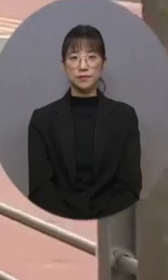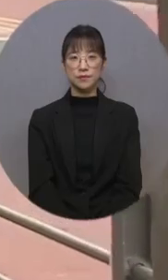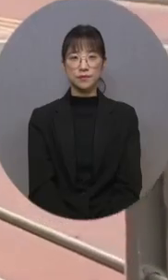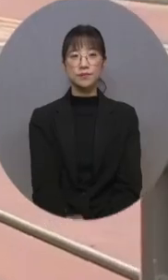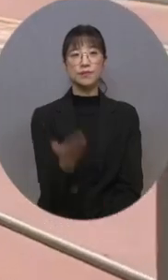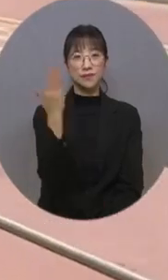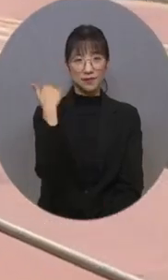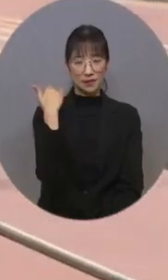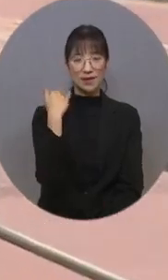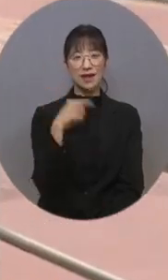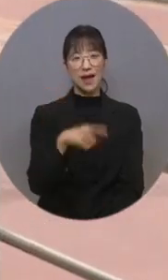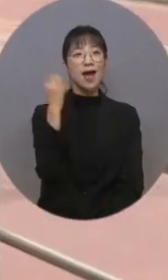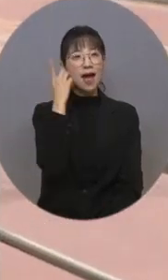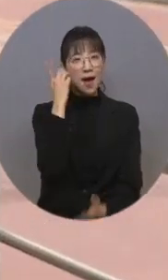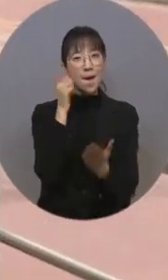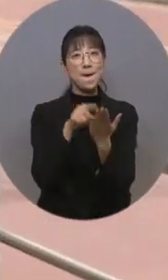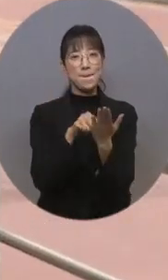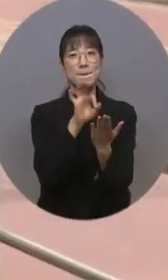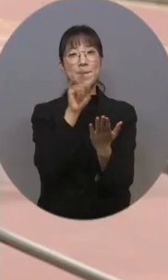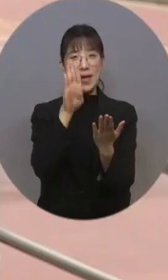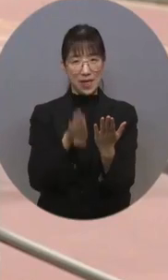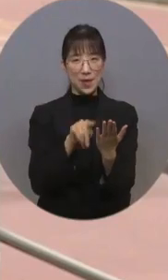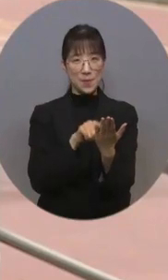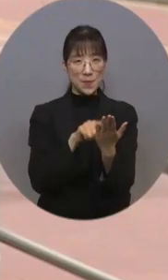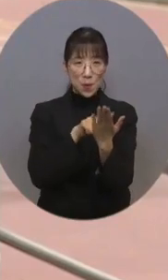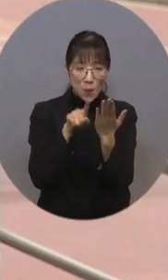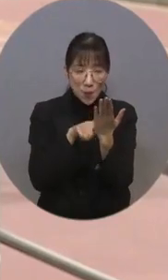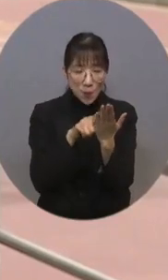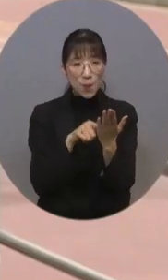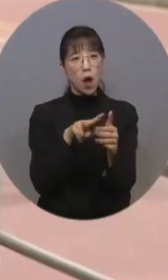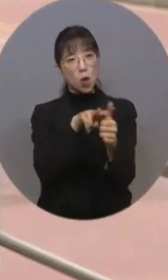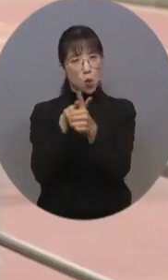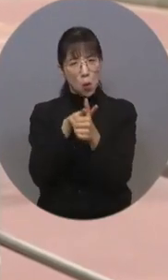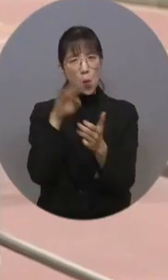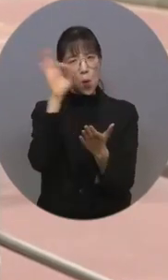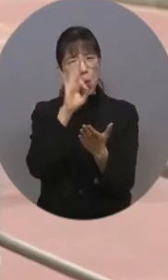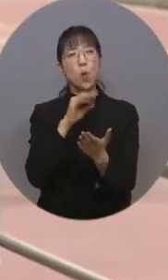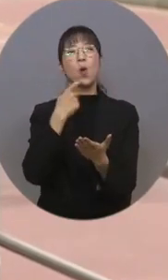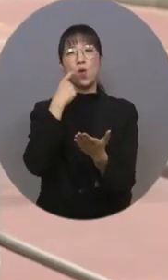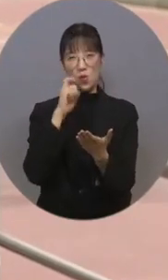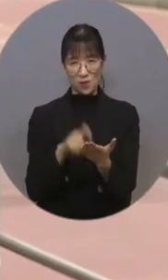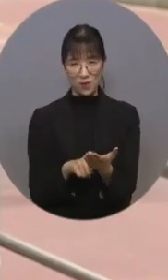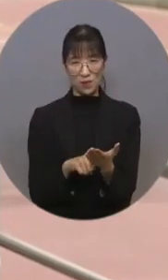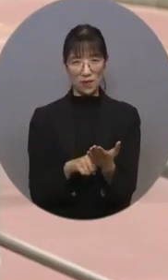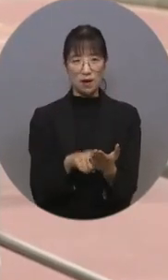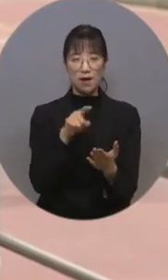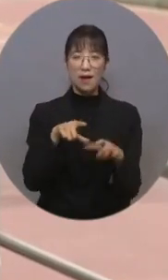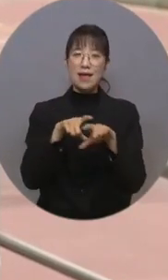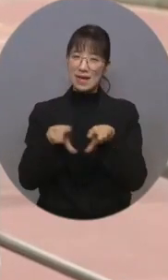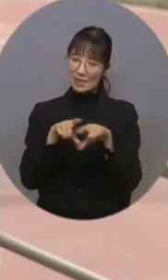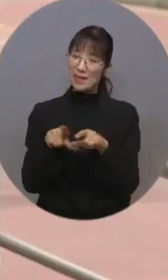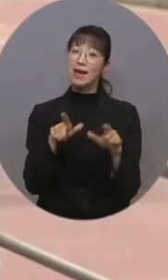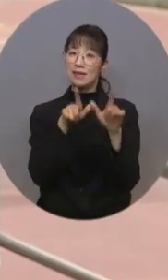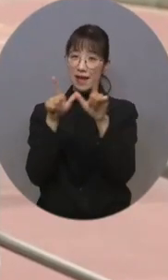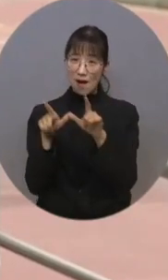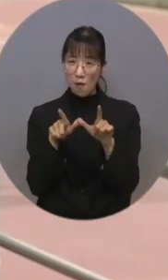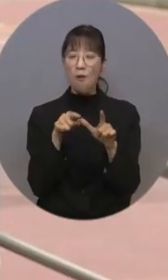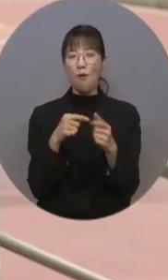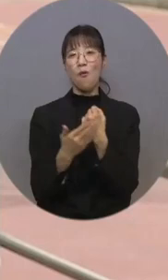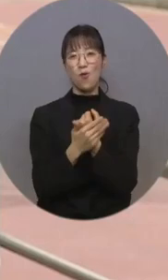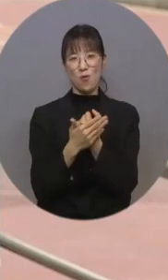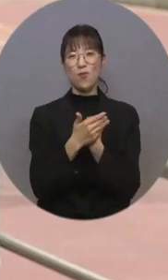최근 모바일 앱 서비스를 활용해 편하게 어디서든 정보를 찾아볼 수 있게 됐습니다. 이는 일상생활에서도